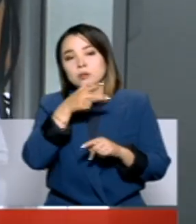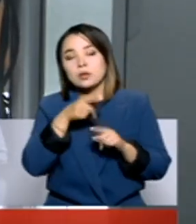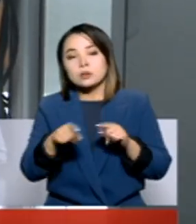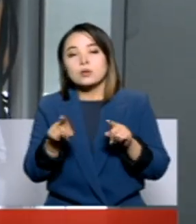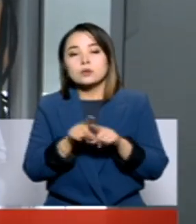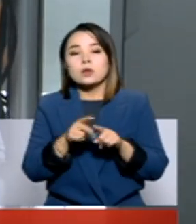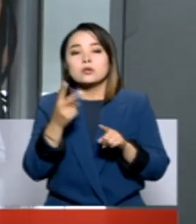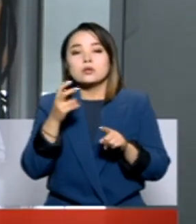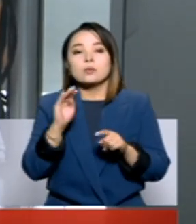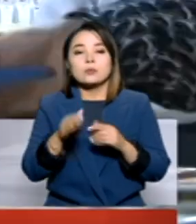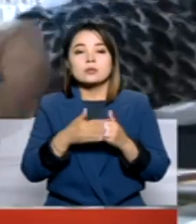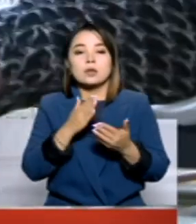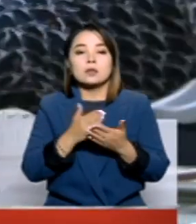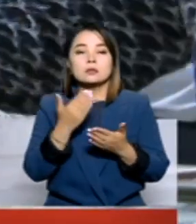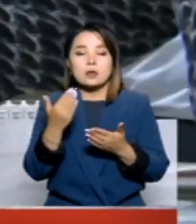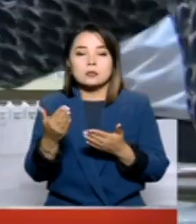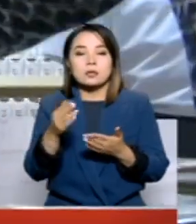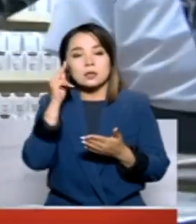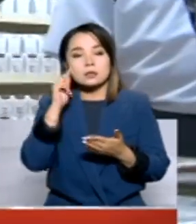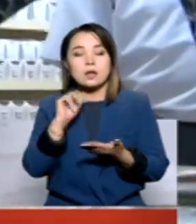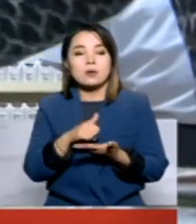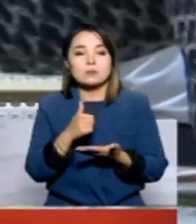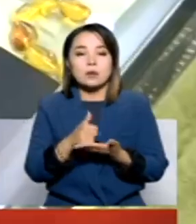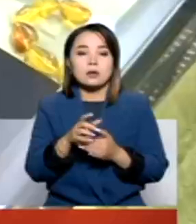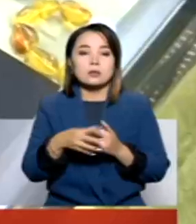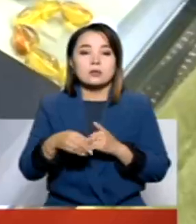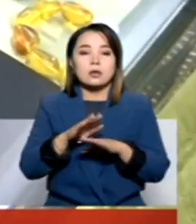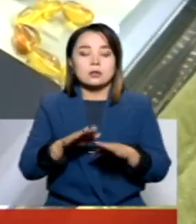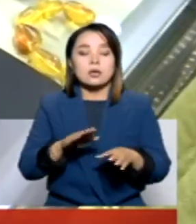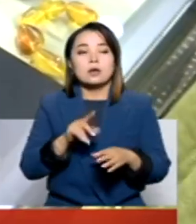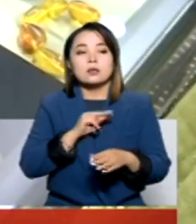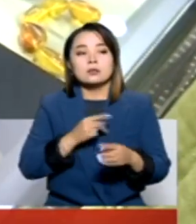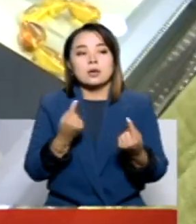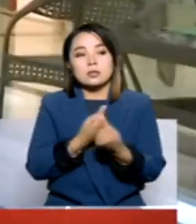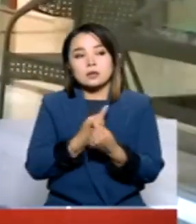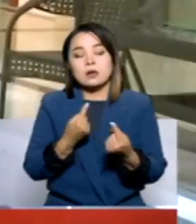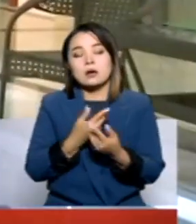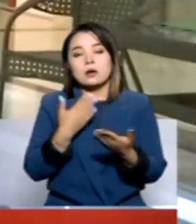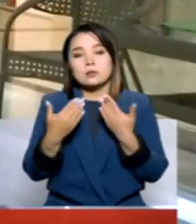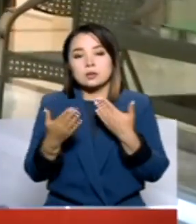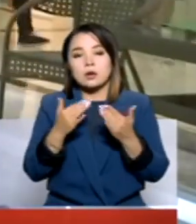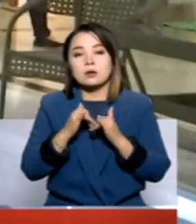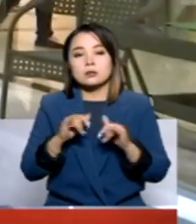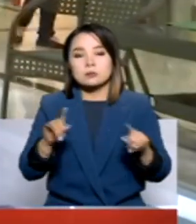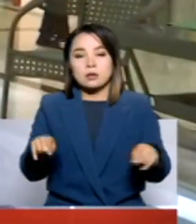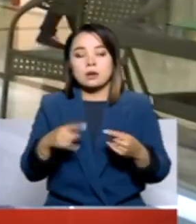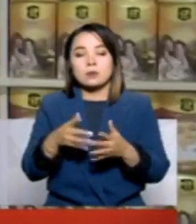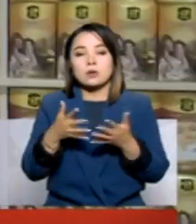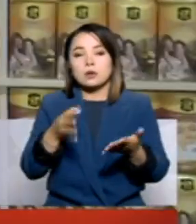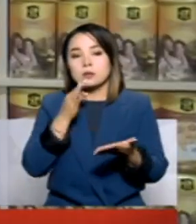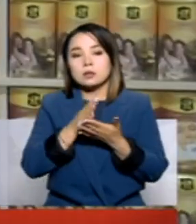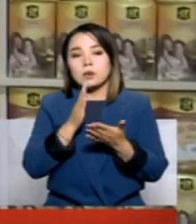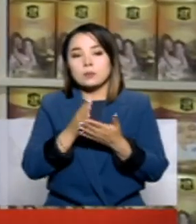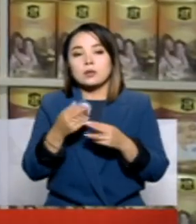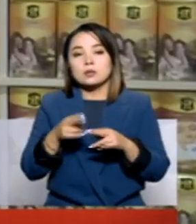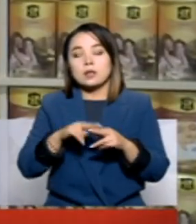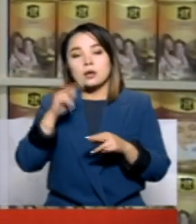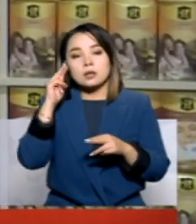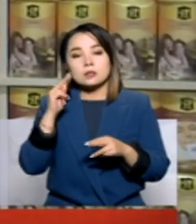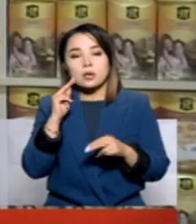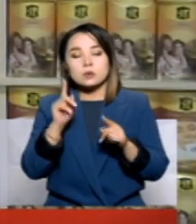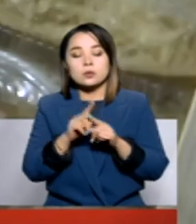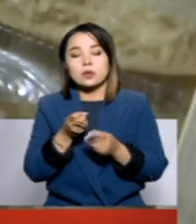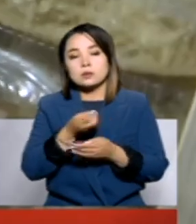өзінде 200 мыңнан асты. Қытай басшысы өңірлер арасындағы әріптестік қарым-қатынастың қарқын алып келе жатқанын баса айтқан, тіпті